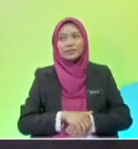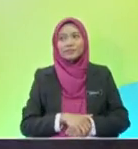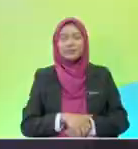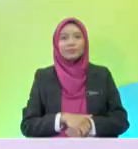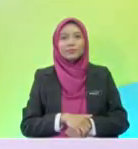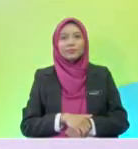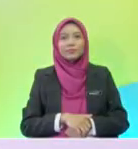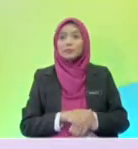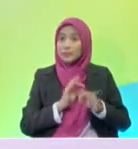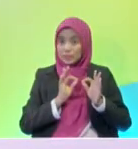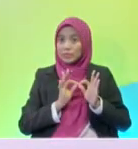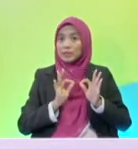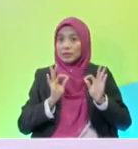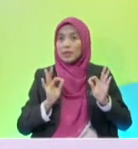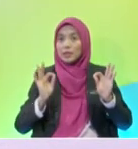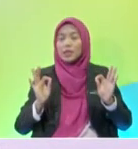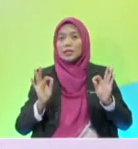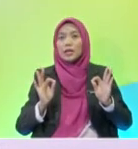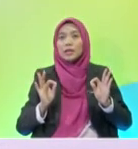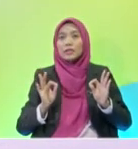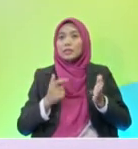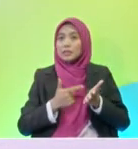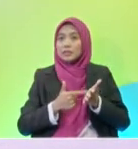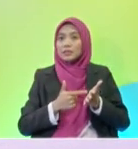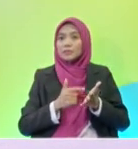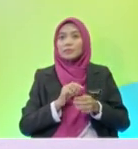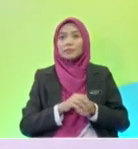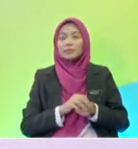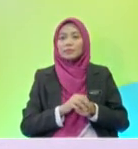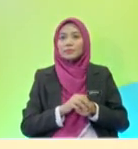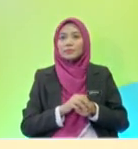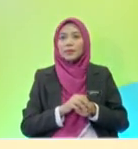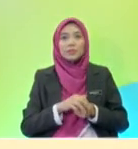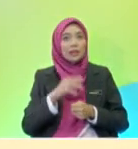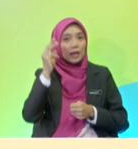Ayah yang seterusnya kita suruh apa belum